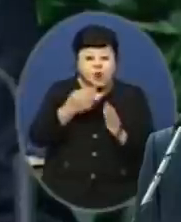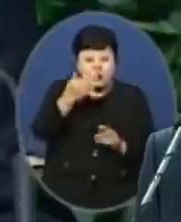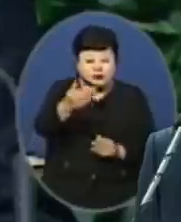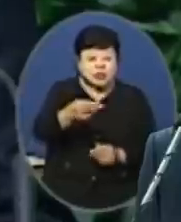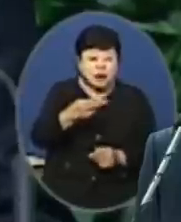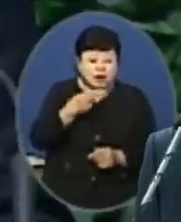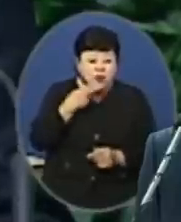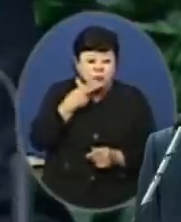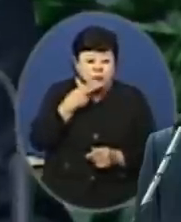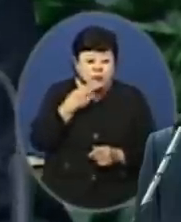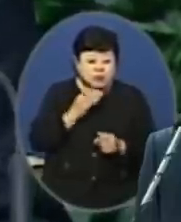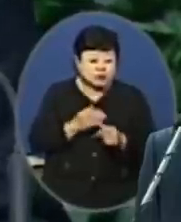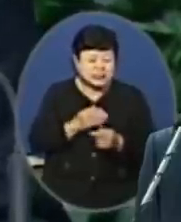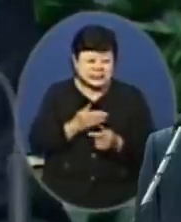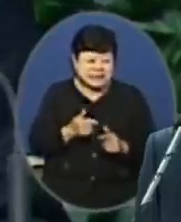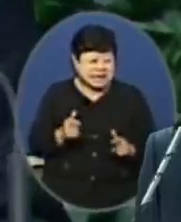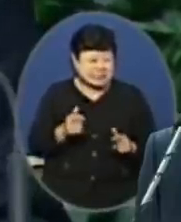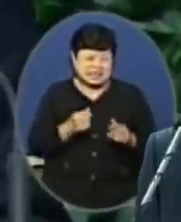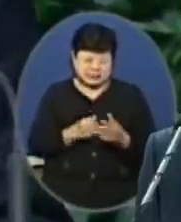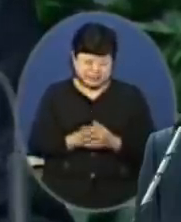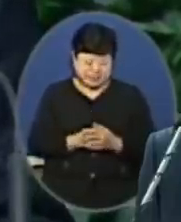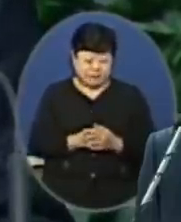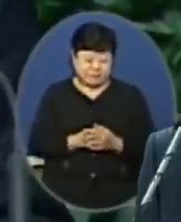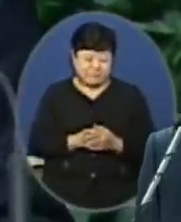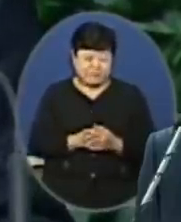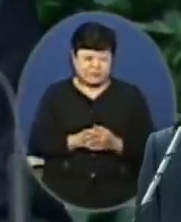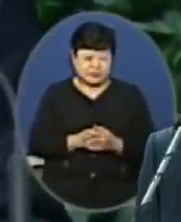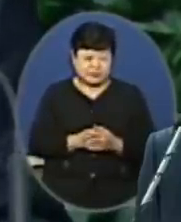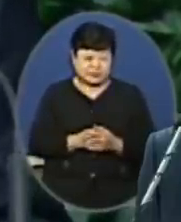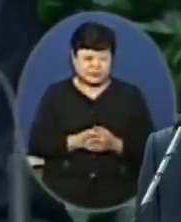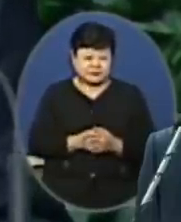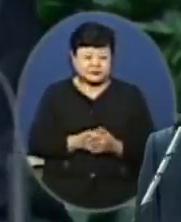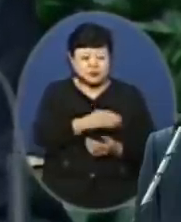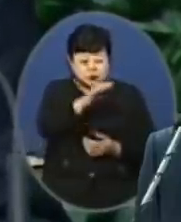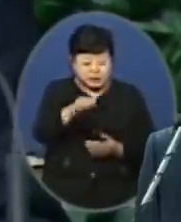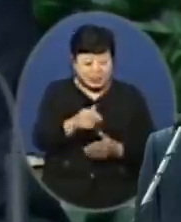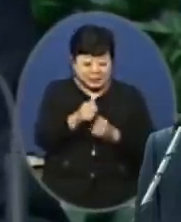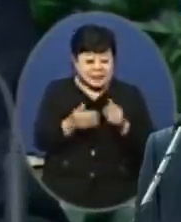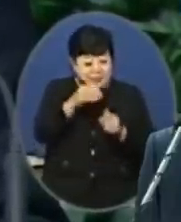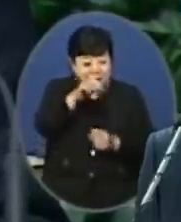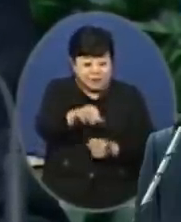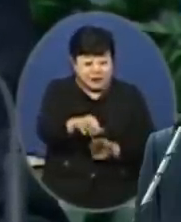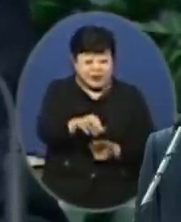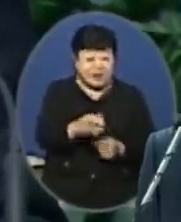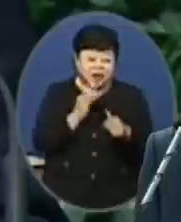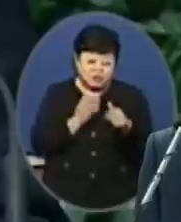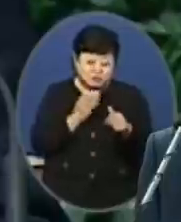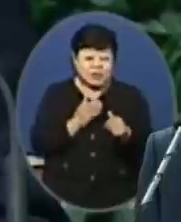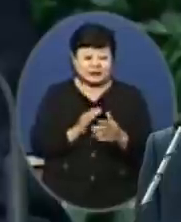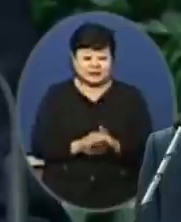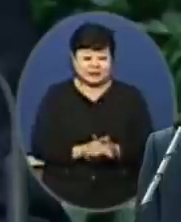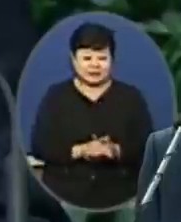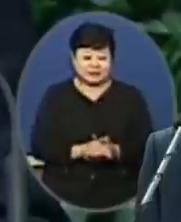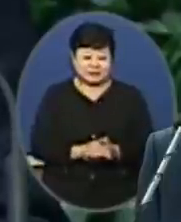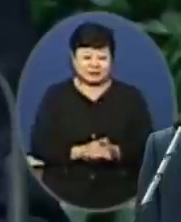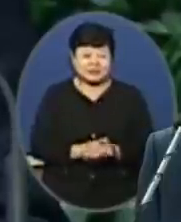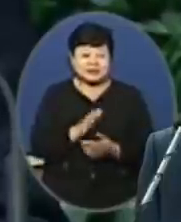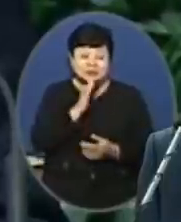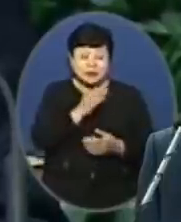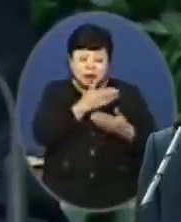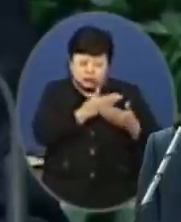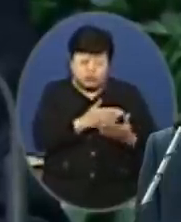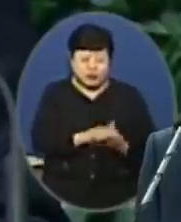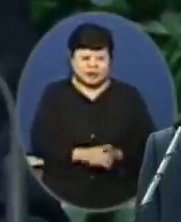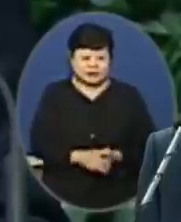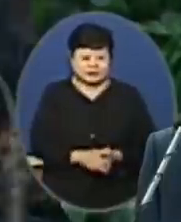너희가 없는 것은 구하지 아니하며라고 말씀하는 것입니다. 그러므로 우리가 하나님 앞에 구한다는 것은 굉장히 중요한